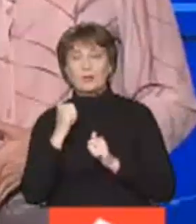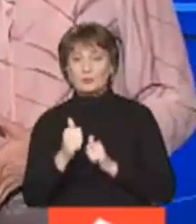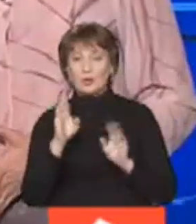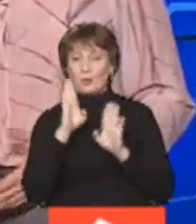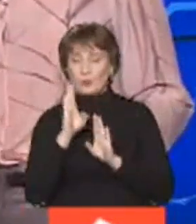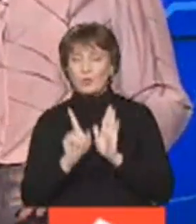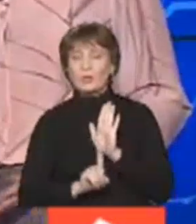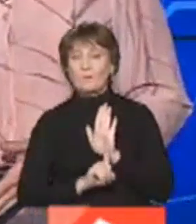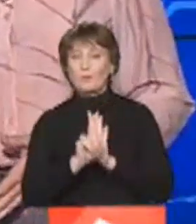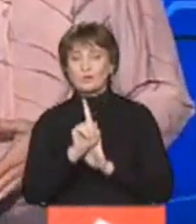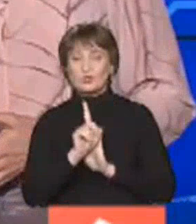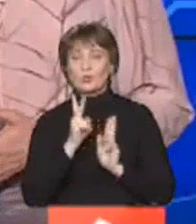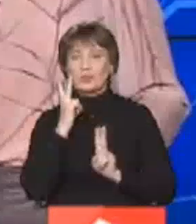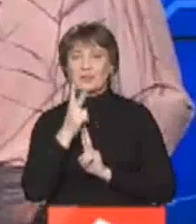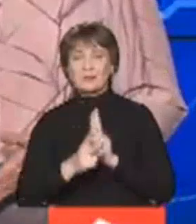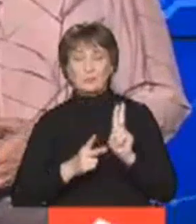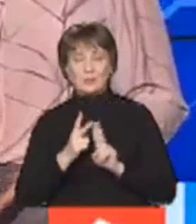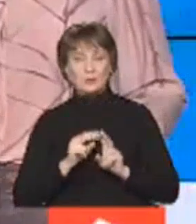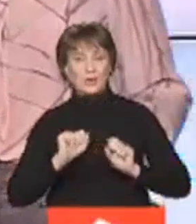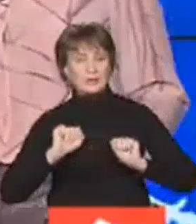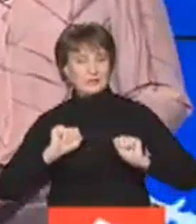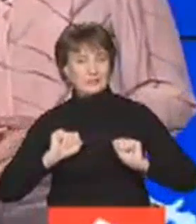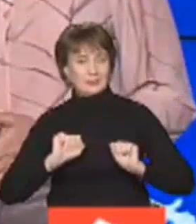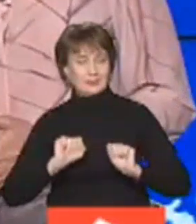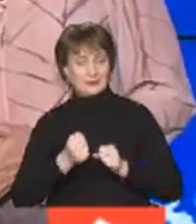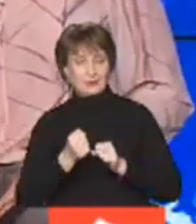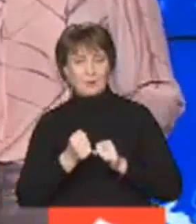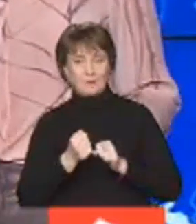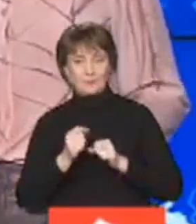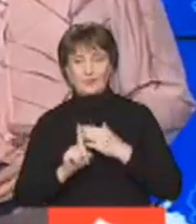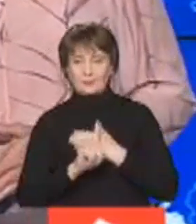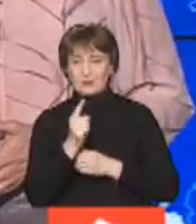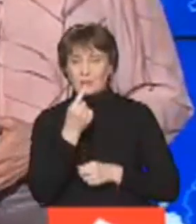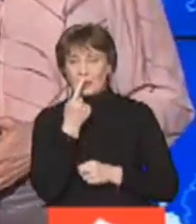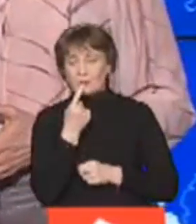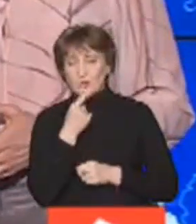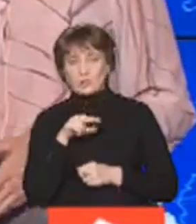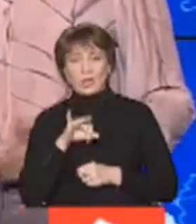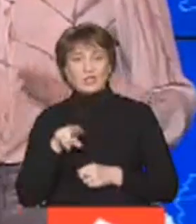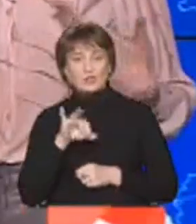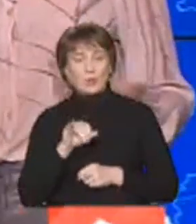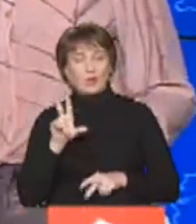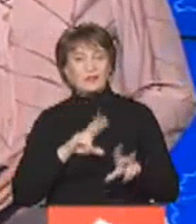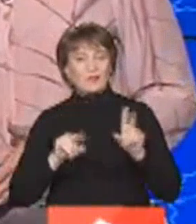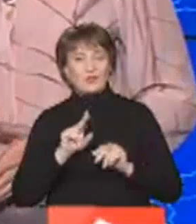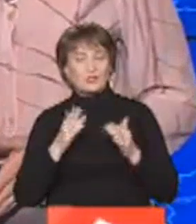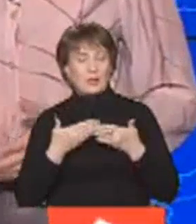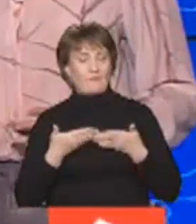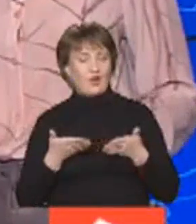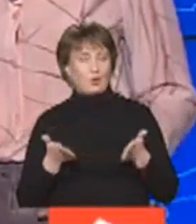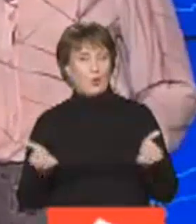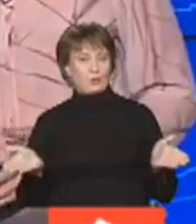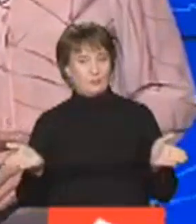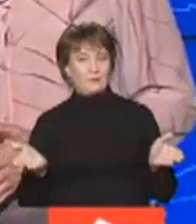почне змінюватися. Зима дається знаки, як кажуть, зима вже на носі. А листопад це вважається таким, як воротами для зими.